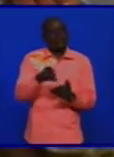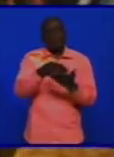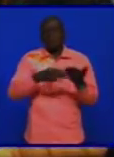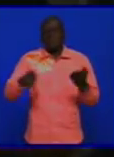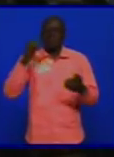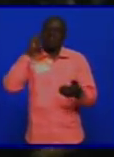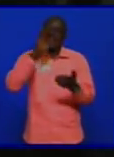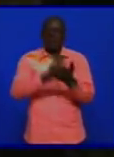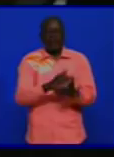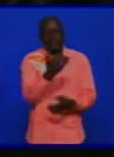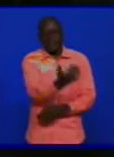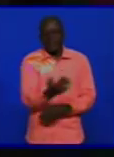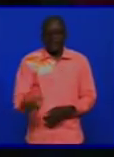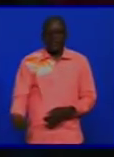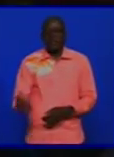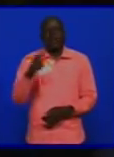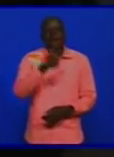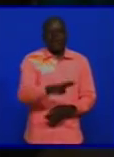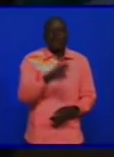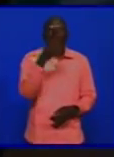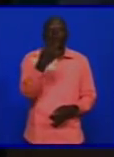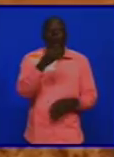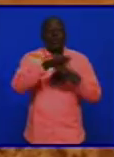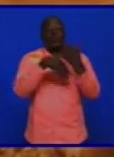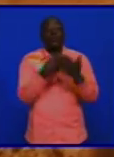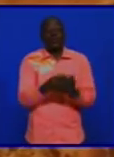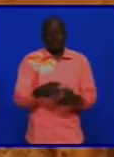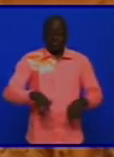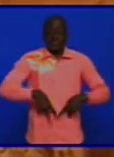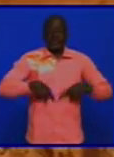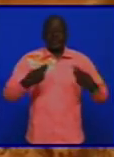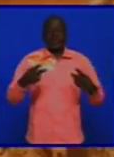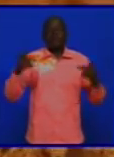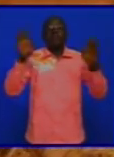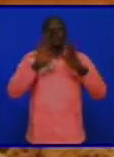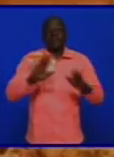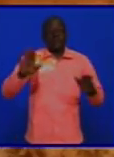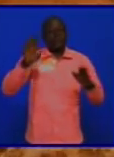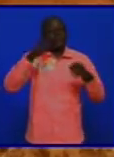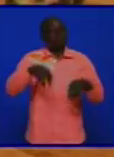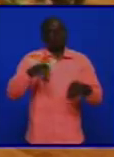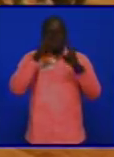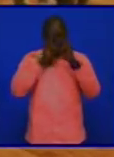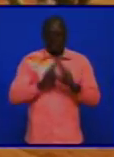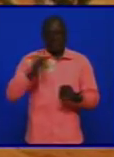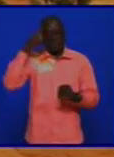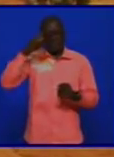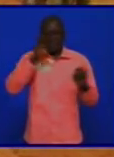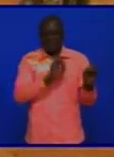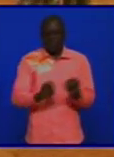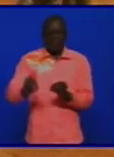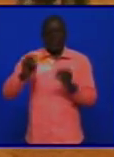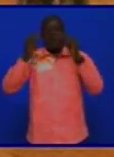et d'enfants. 41 passagers au total ont survécu. Dimanche matin, des funérailles nationales ont été organisées en mémoire des